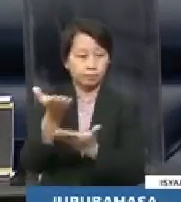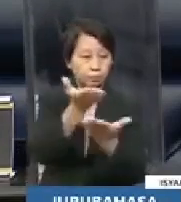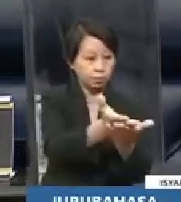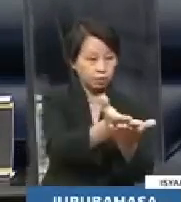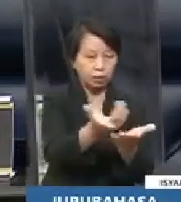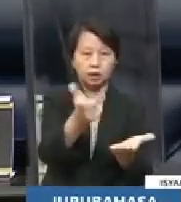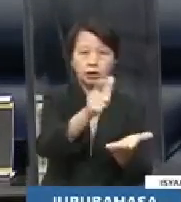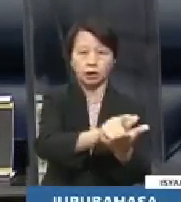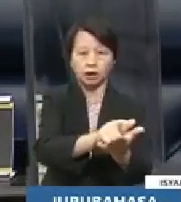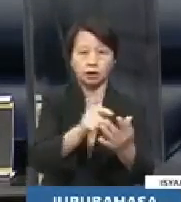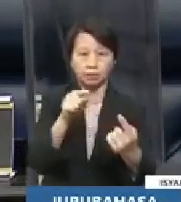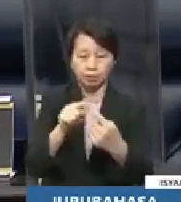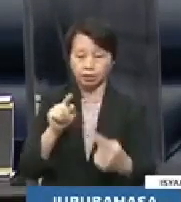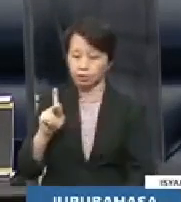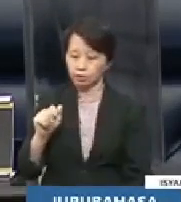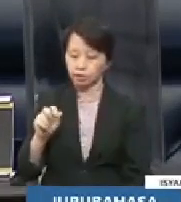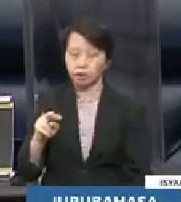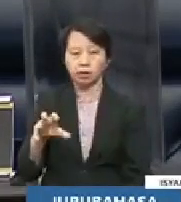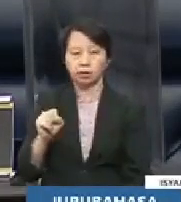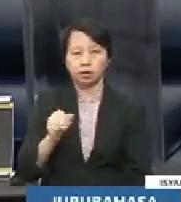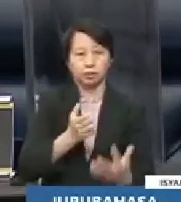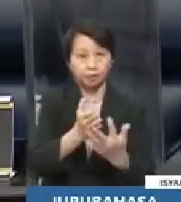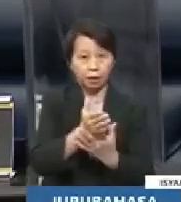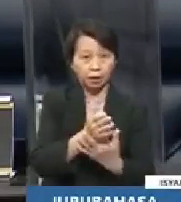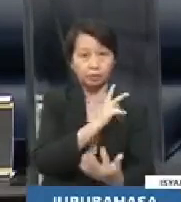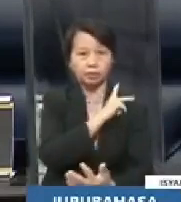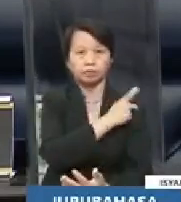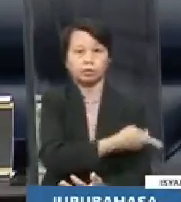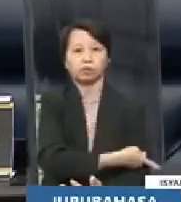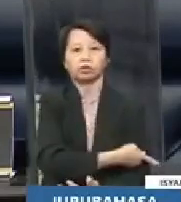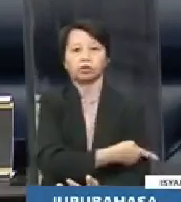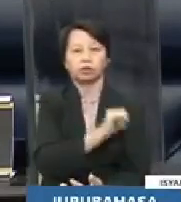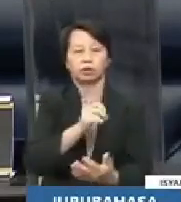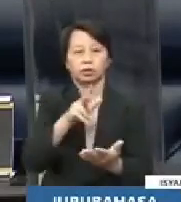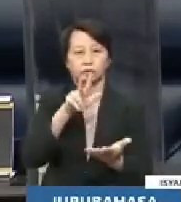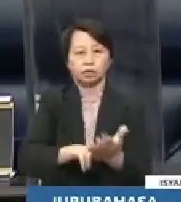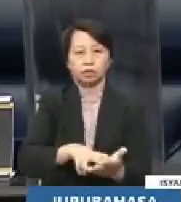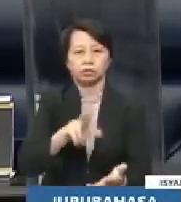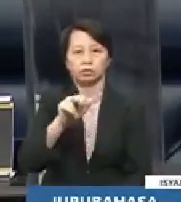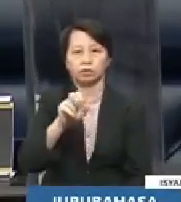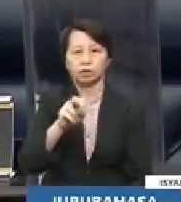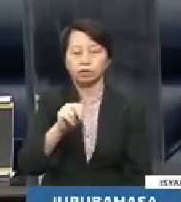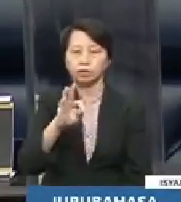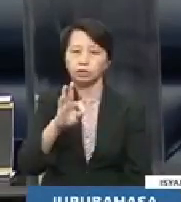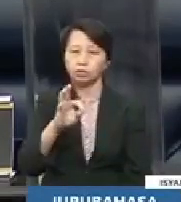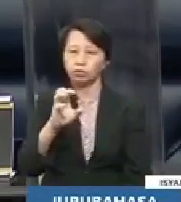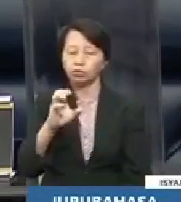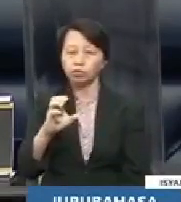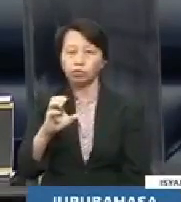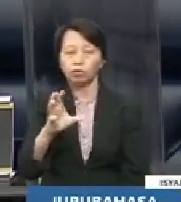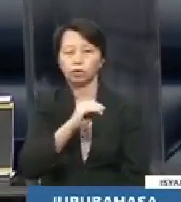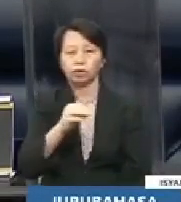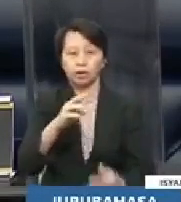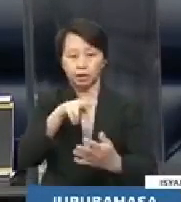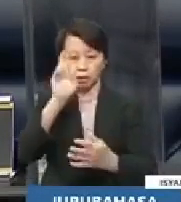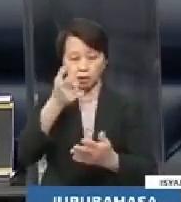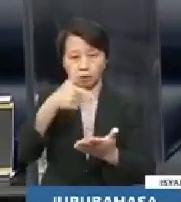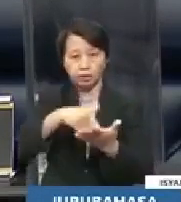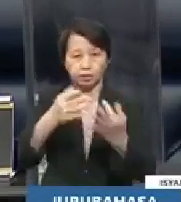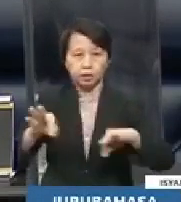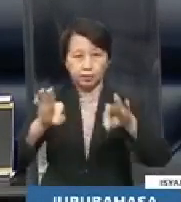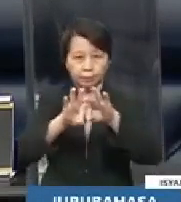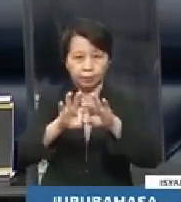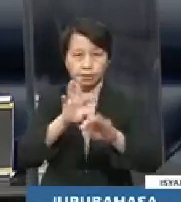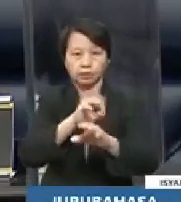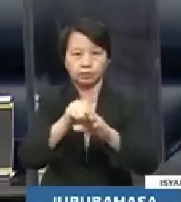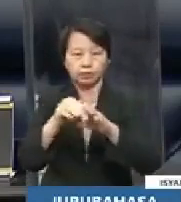dilaporkan kepada Casa melalui nasional otoriter yang di etheera oleh United trifold si Gani penting untuk